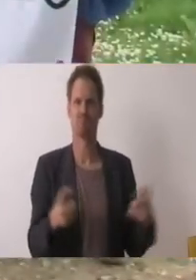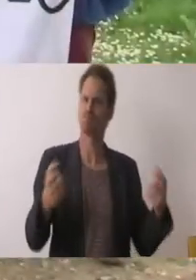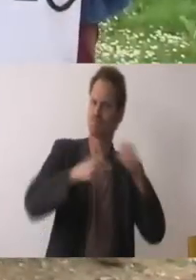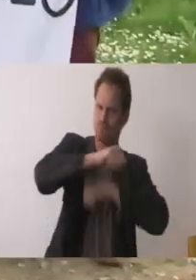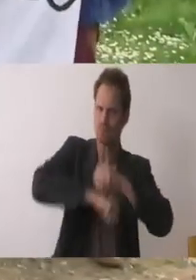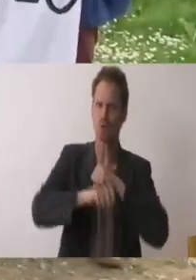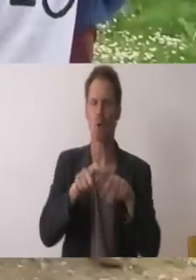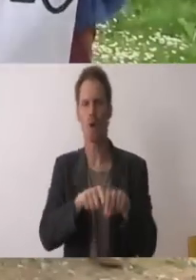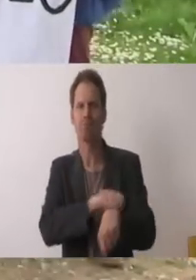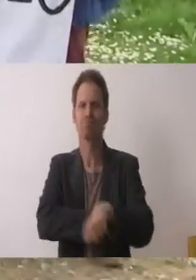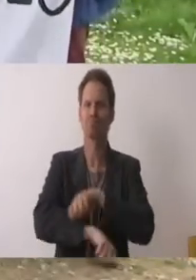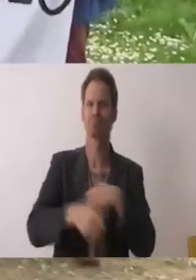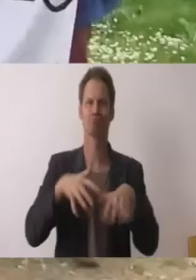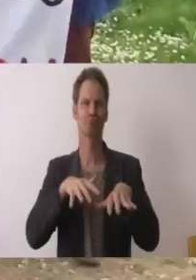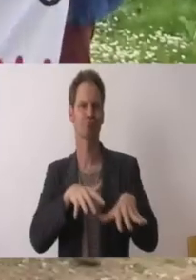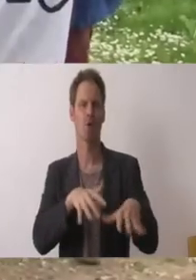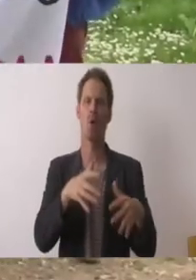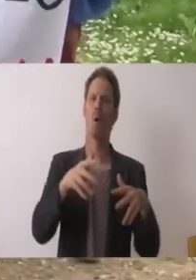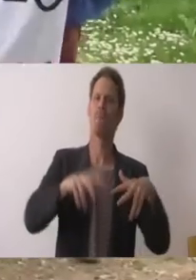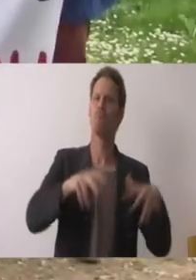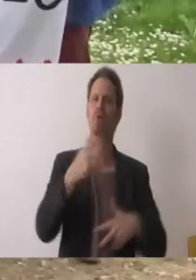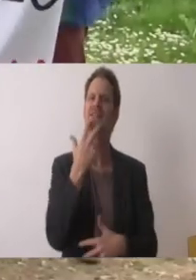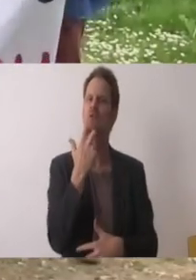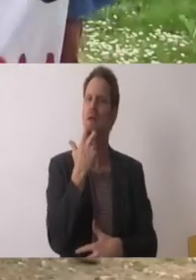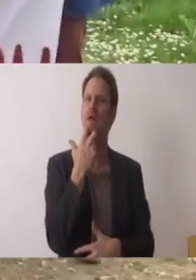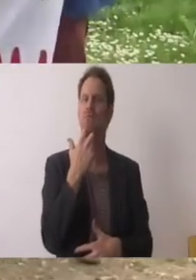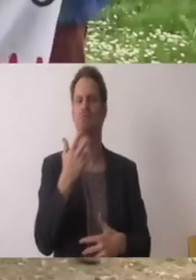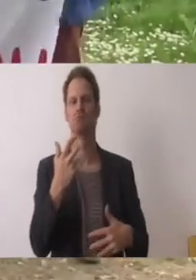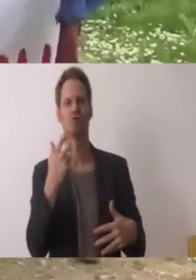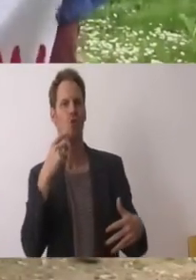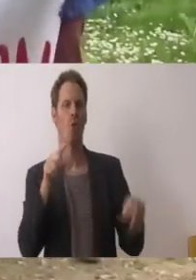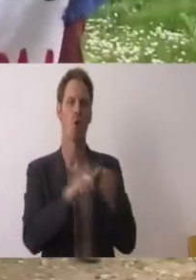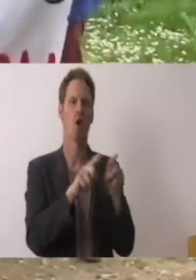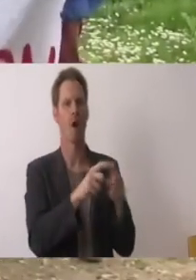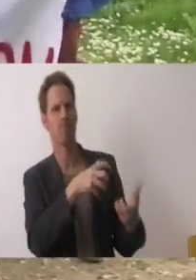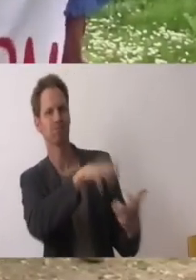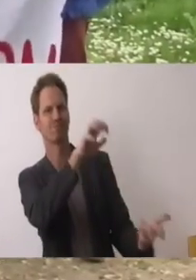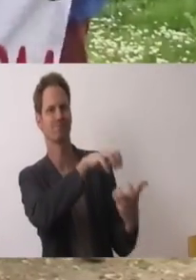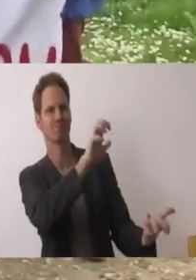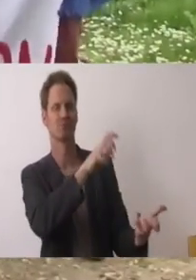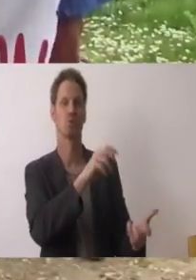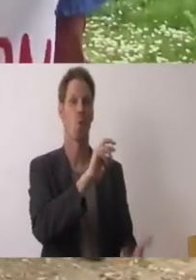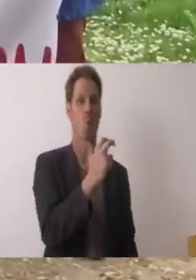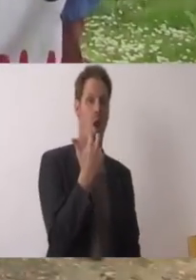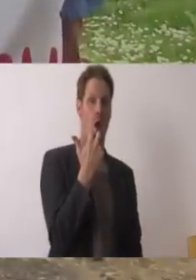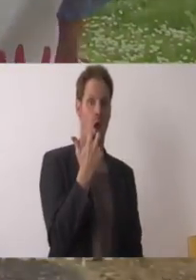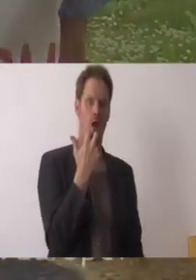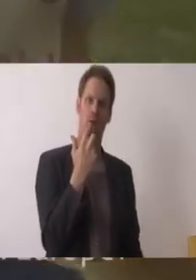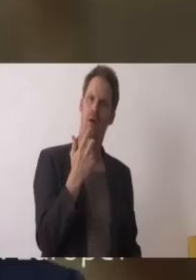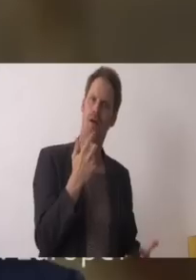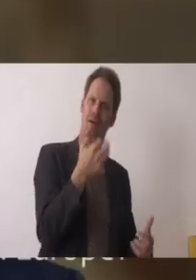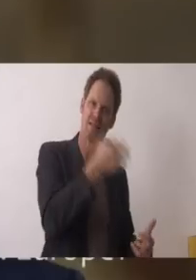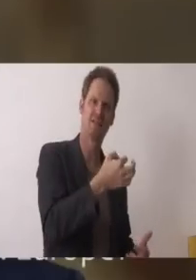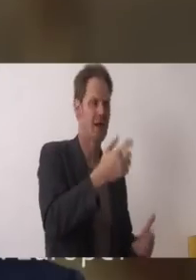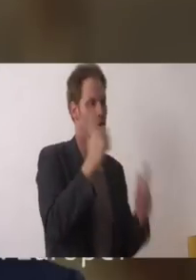fossiles. Donc aujourd'hui, on organise une mobilisation citoyenne populaire pour faire entendre la voix de François Hollande qui